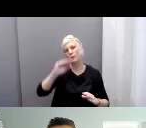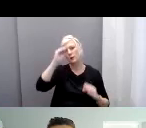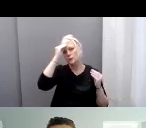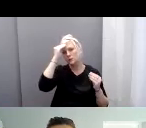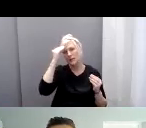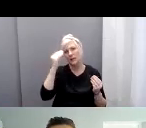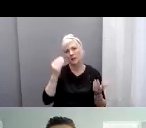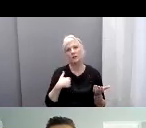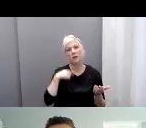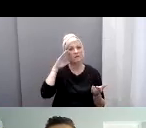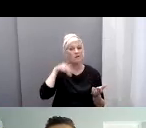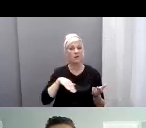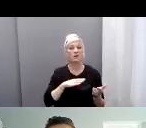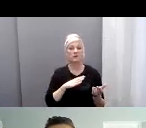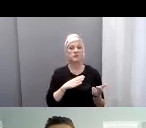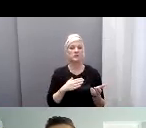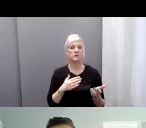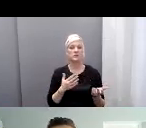frågan. För jag vet att det finns